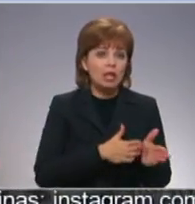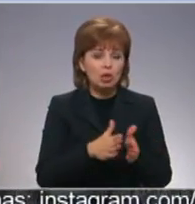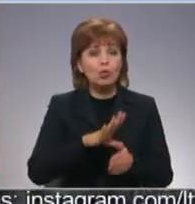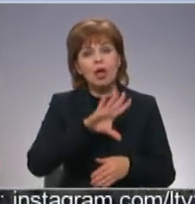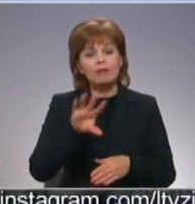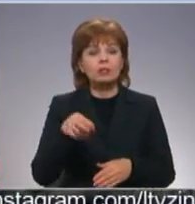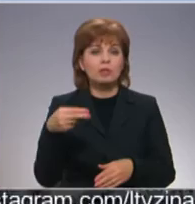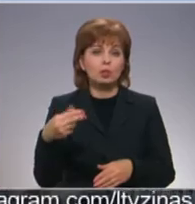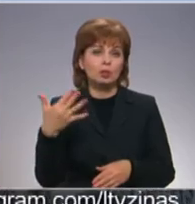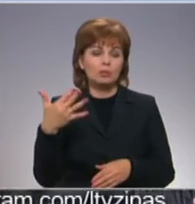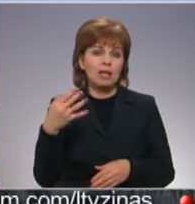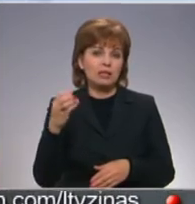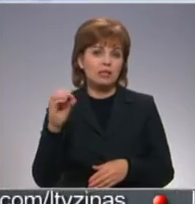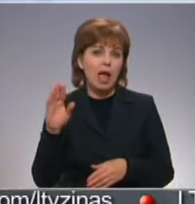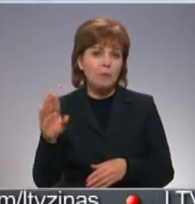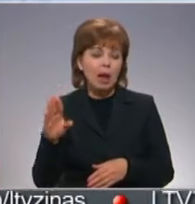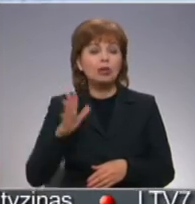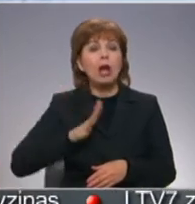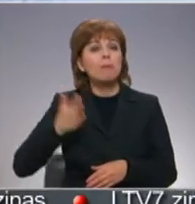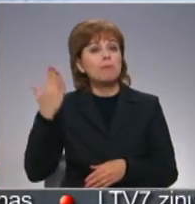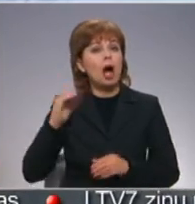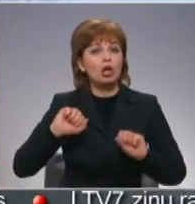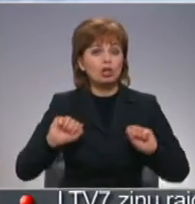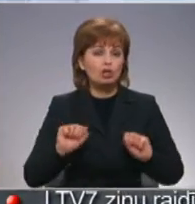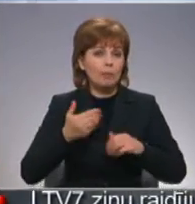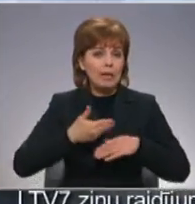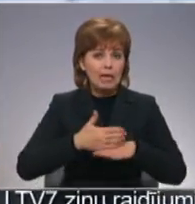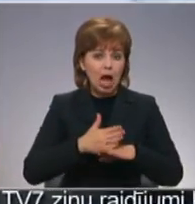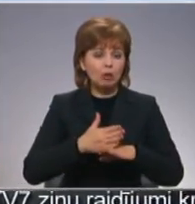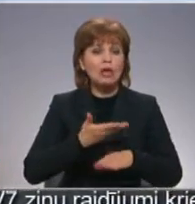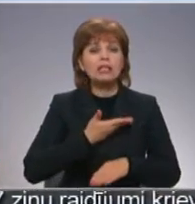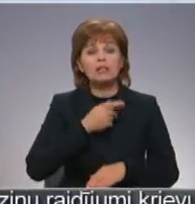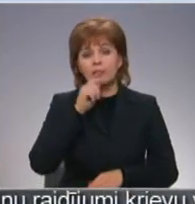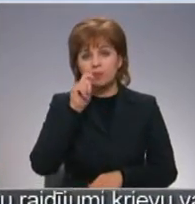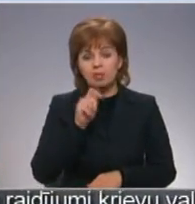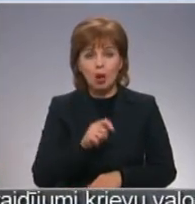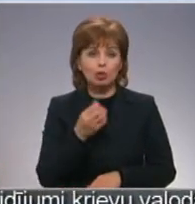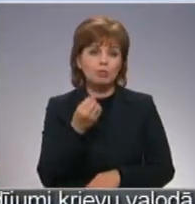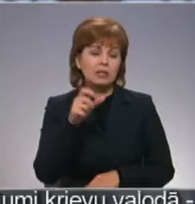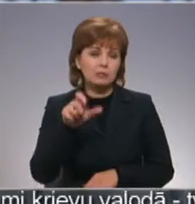vismaz 25. Jāatzīmē, ka pagājušā ziemā ielūsot ledu dzīvību Latvijā zaudēja